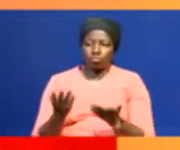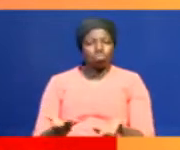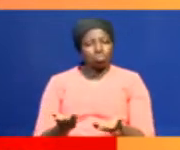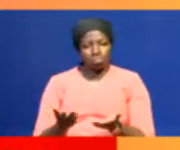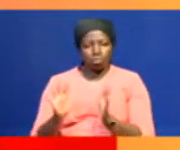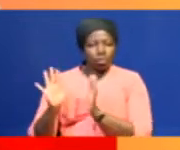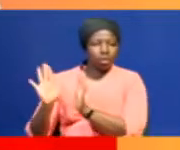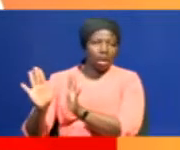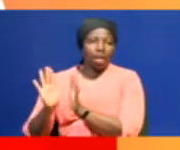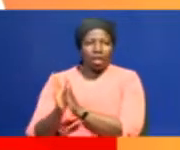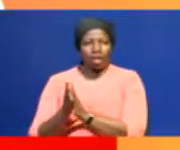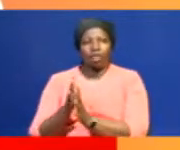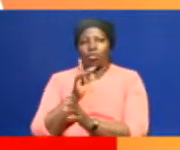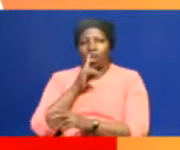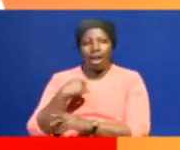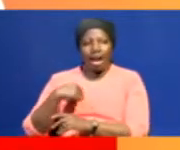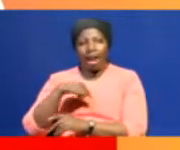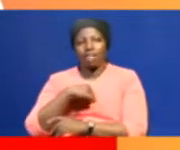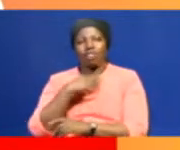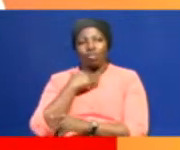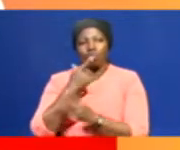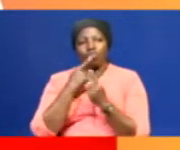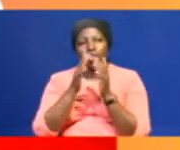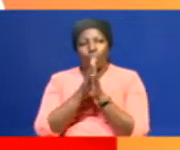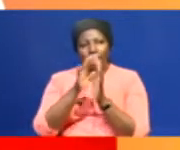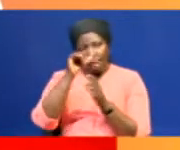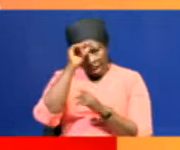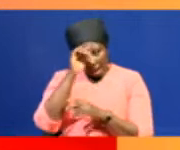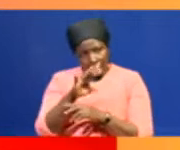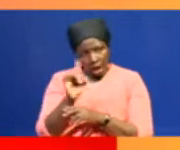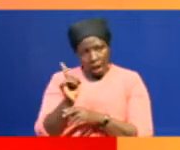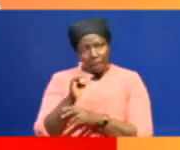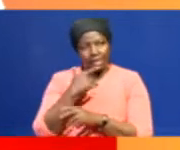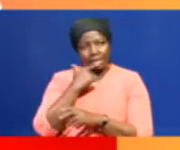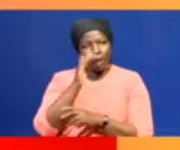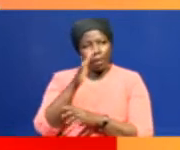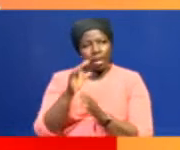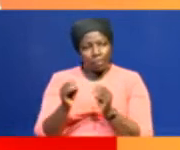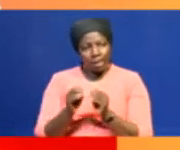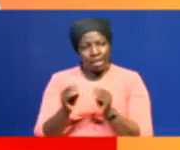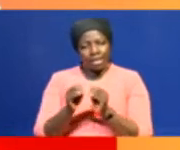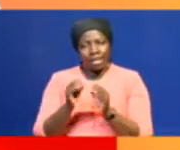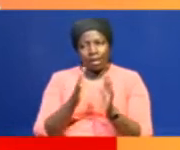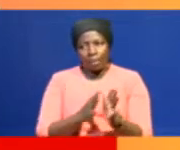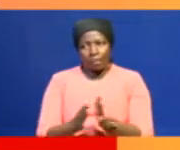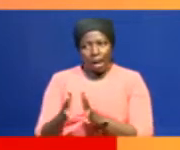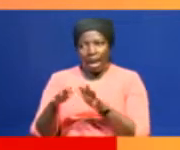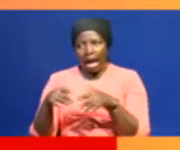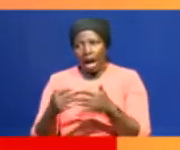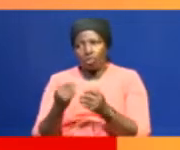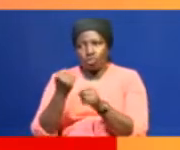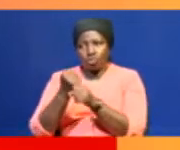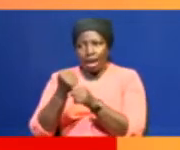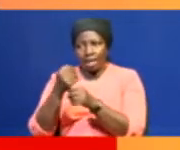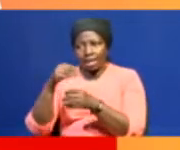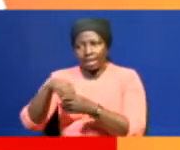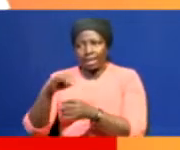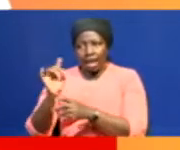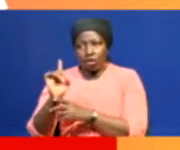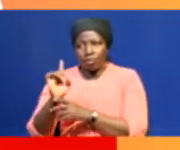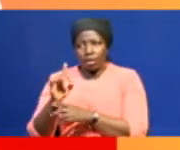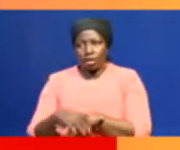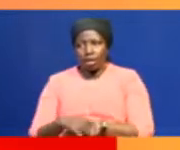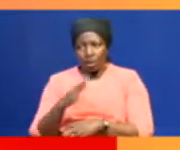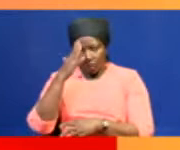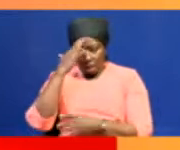na gavana wa Nairobi. Alisema tukutane tuweze kupanga mikakati ya kufanya kazi Nairobi. Ndio pia muone sanity. Kwa sababu